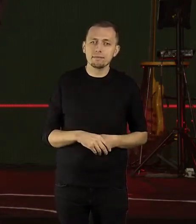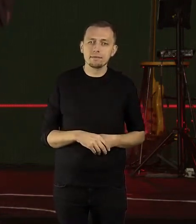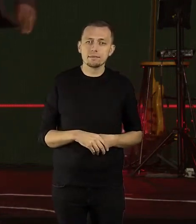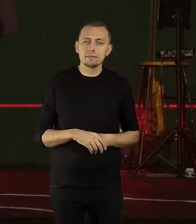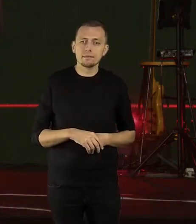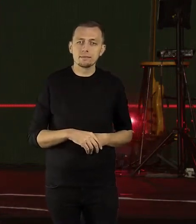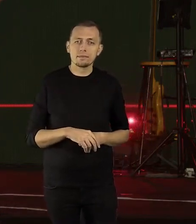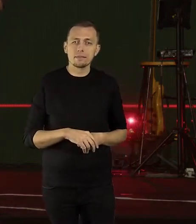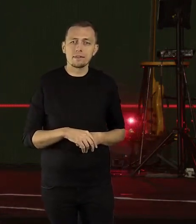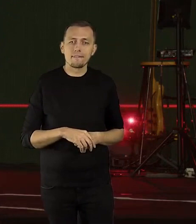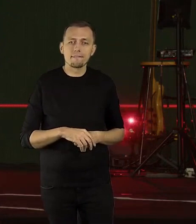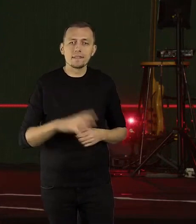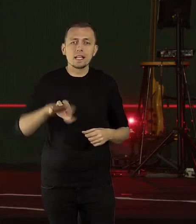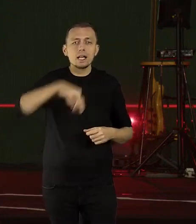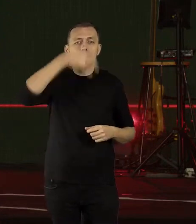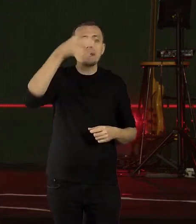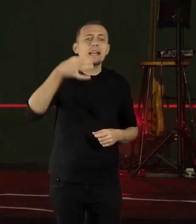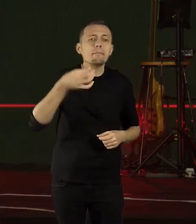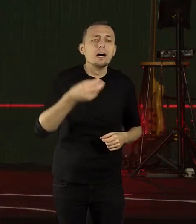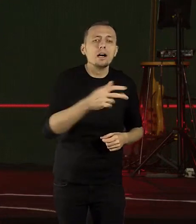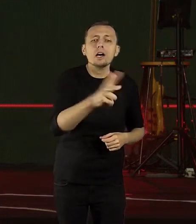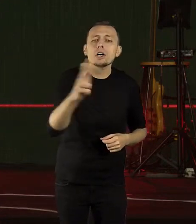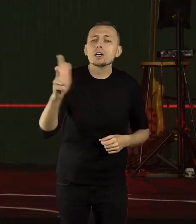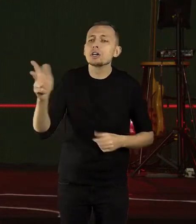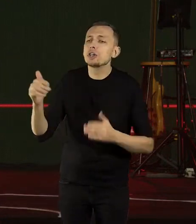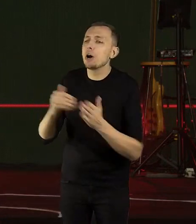potrzebuje przemiany serca?